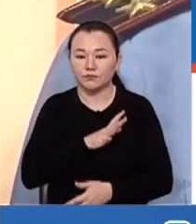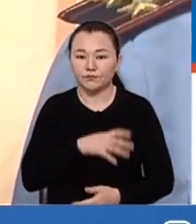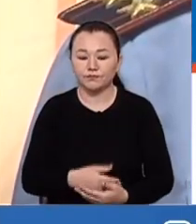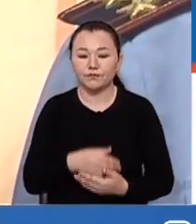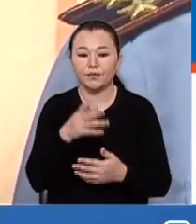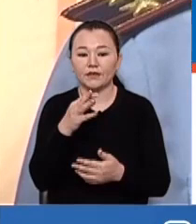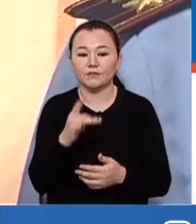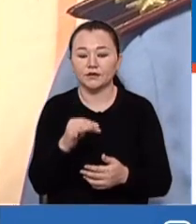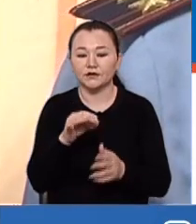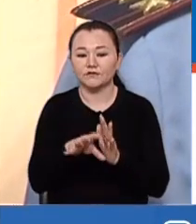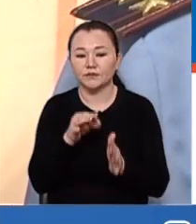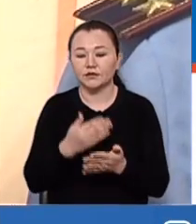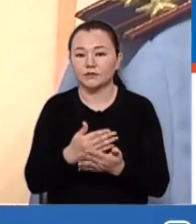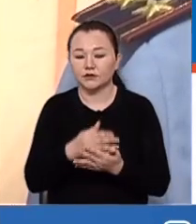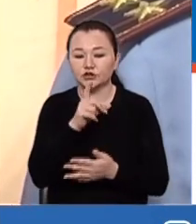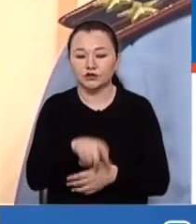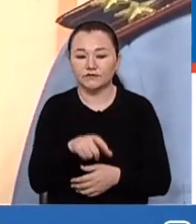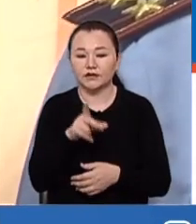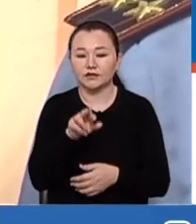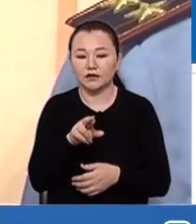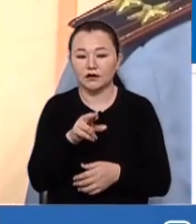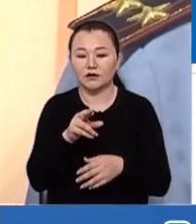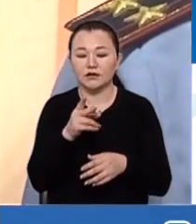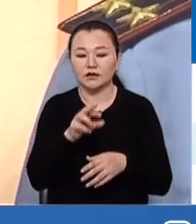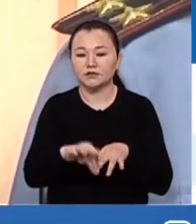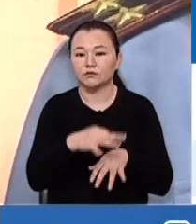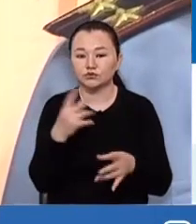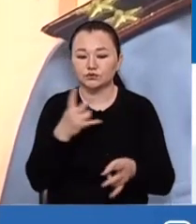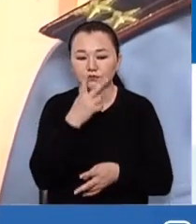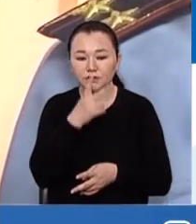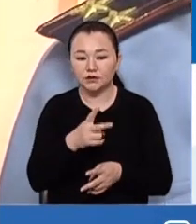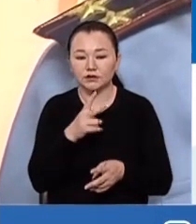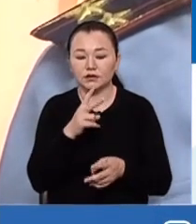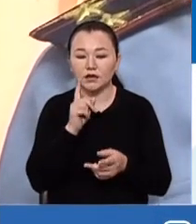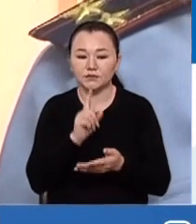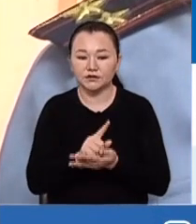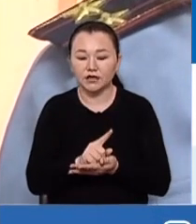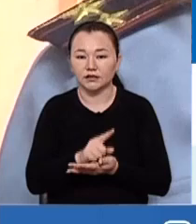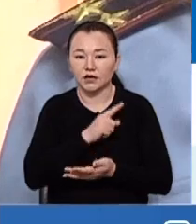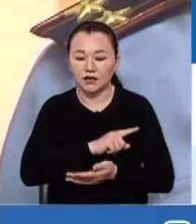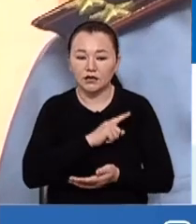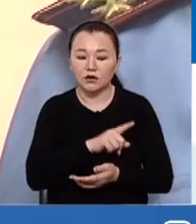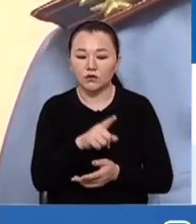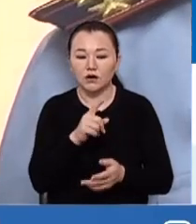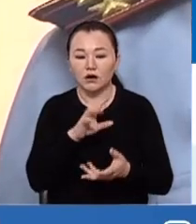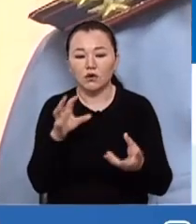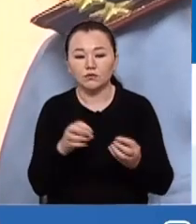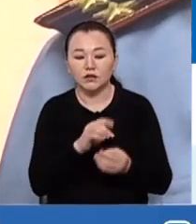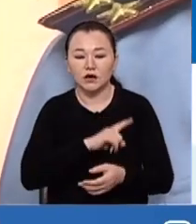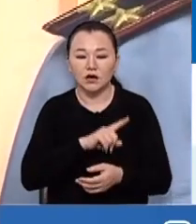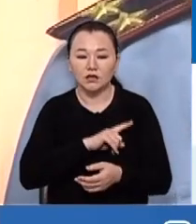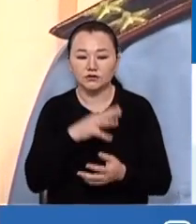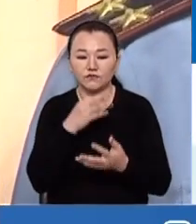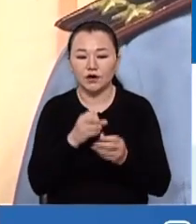При выборе, например, человека для замужества нужно смотреть обязательно. Не представляет ли он вообще какой-то